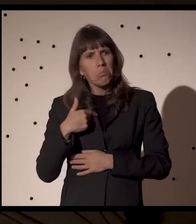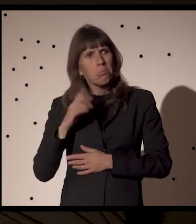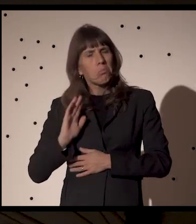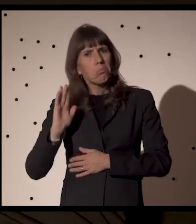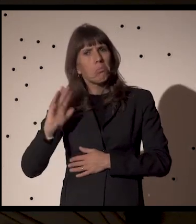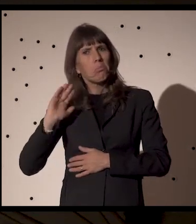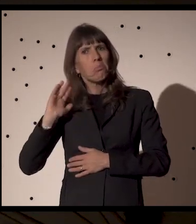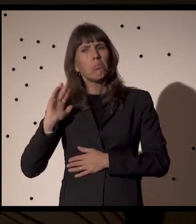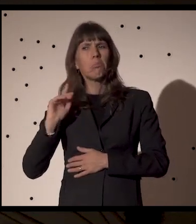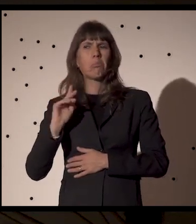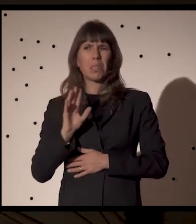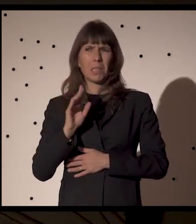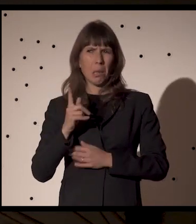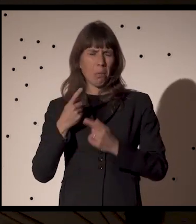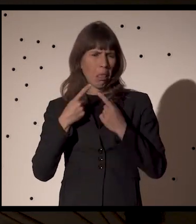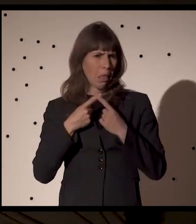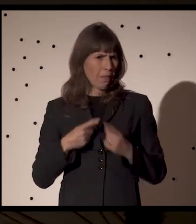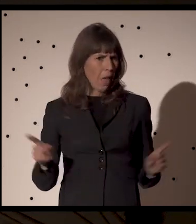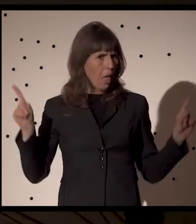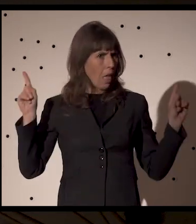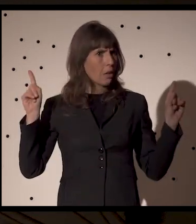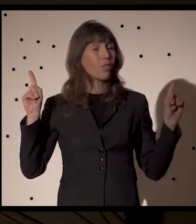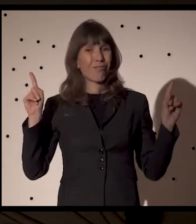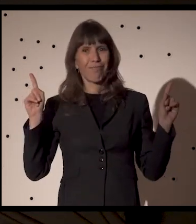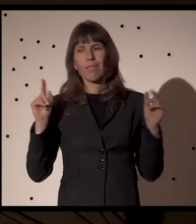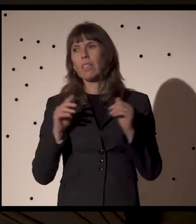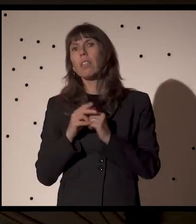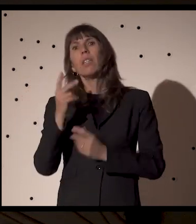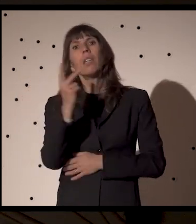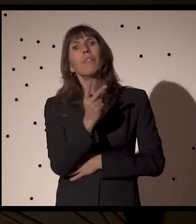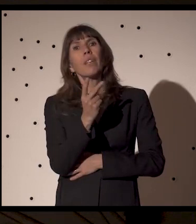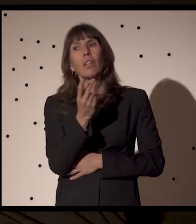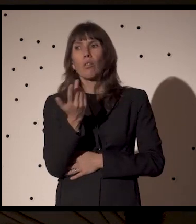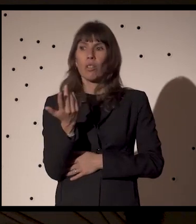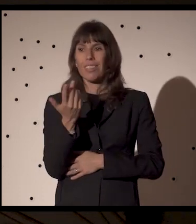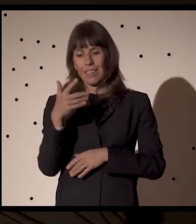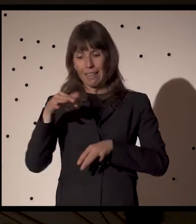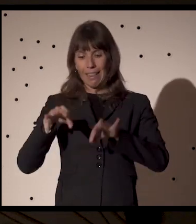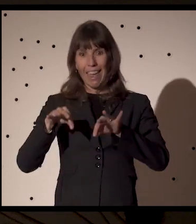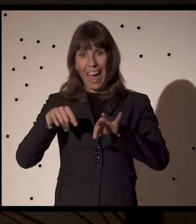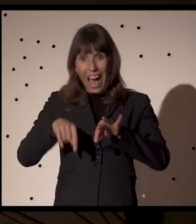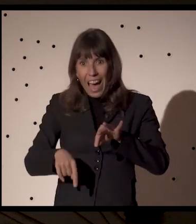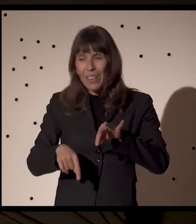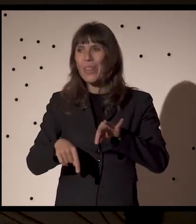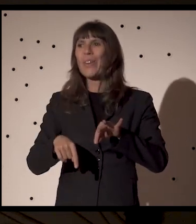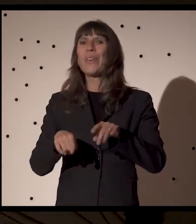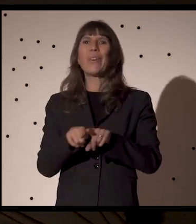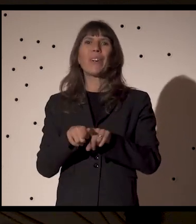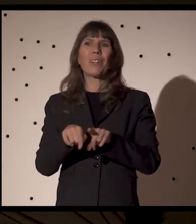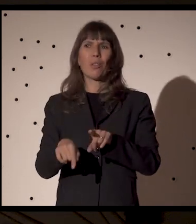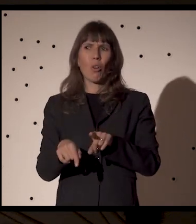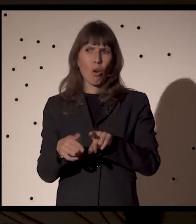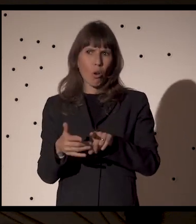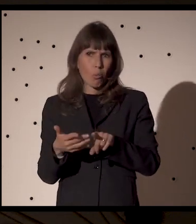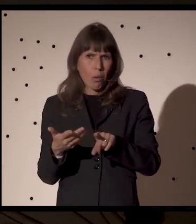mondo dicevo che è sempre stato questo teatro il corretto interprete Anche anticipatore in alcuni casi